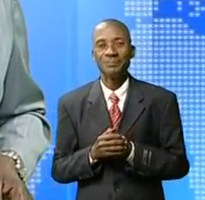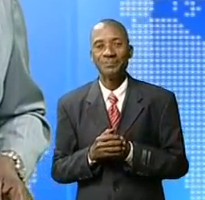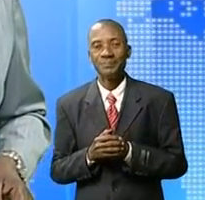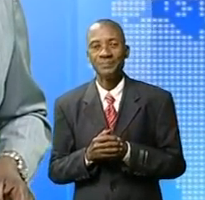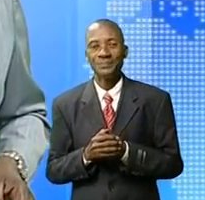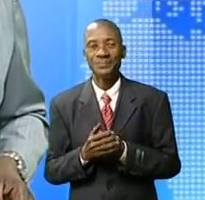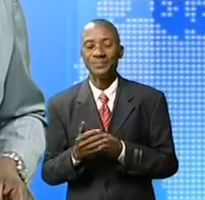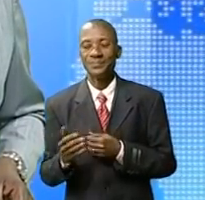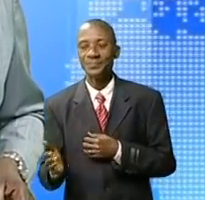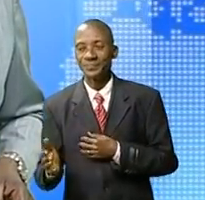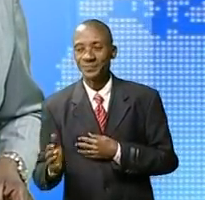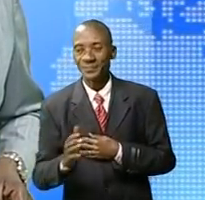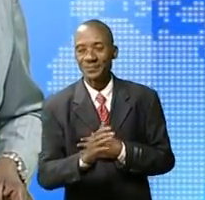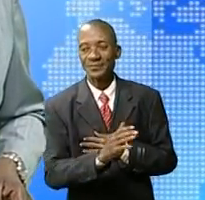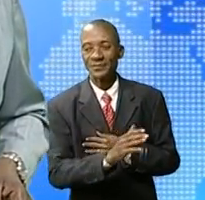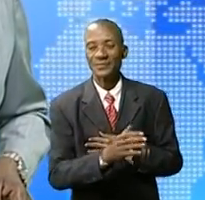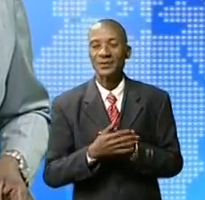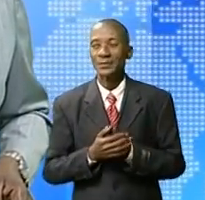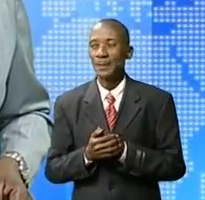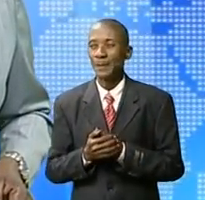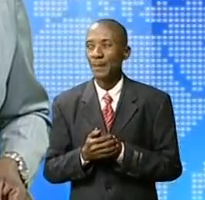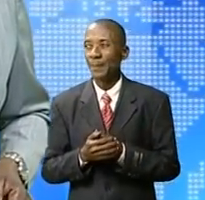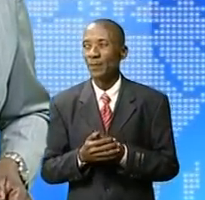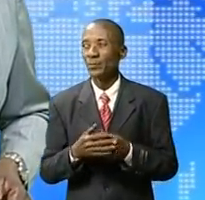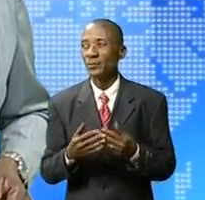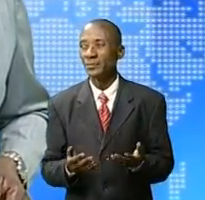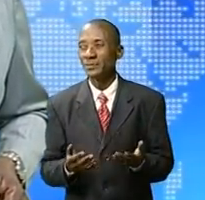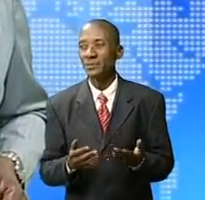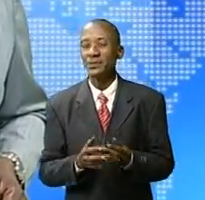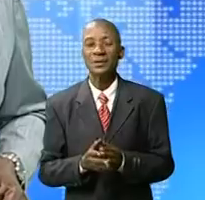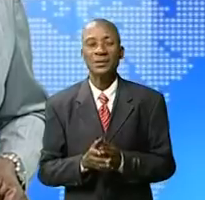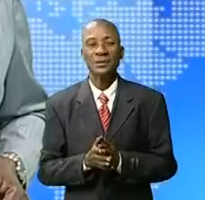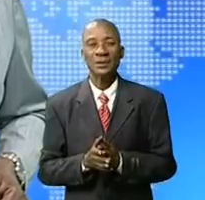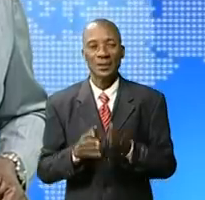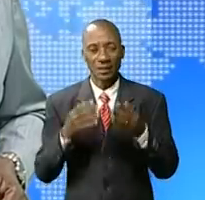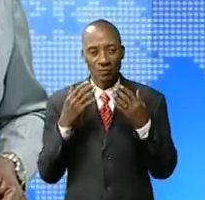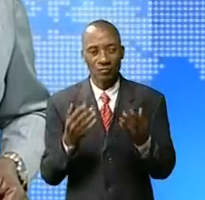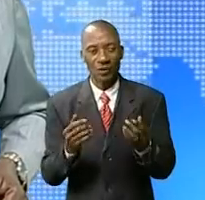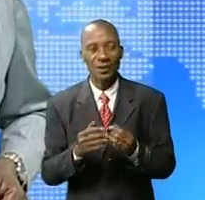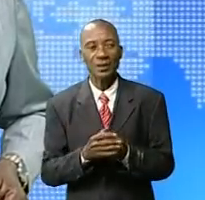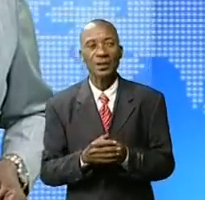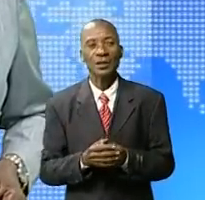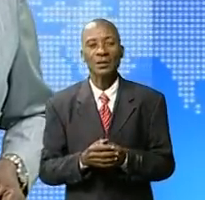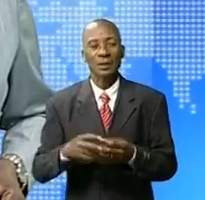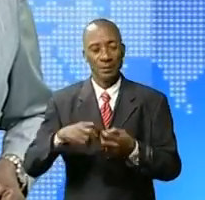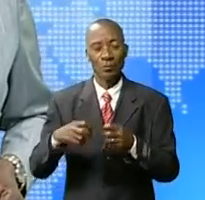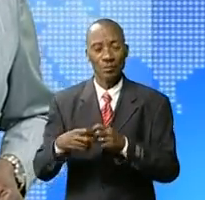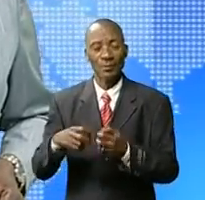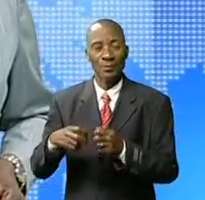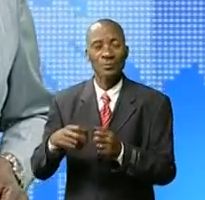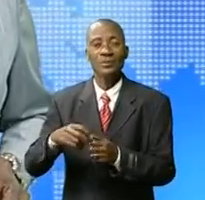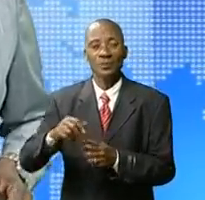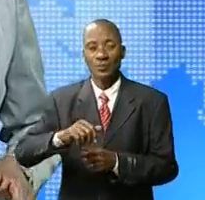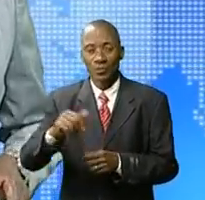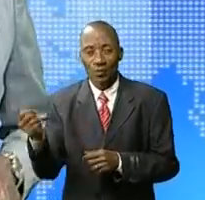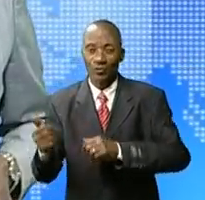Goma, plus précisément dans le Nord Kivu, le président de la dynamique Kitenge Yesu a organisé un séminaire agricole à